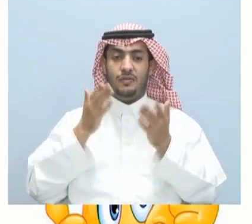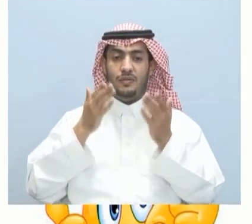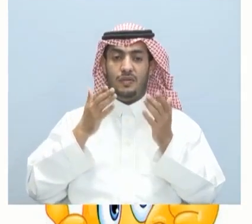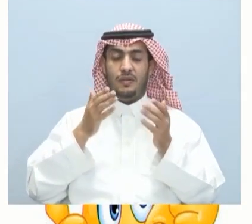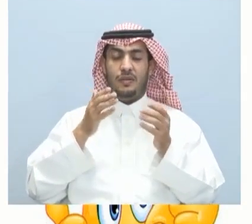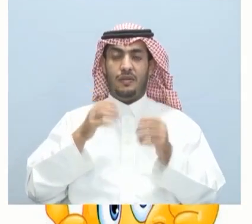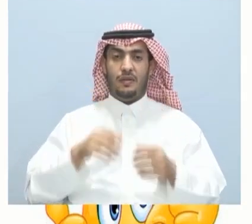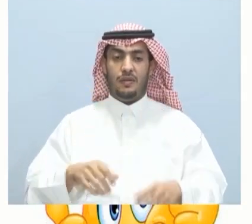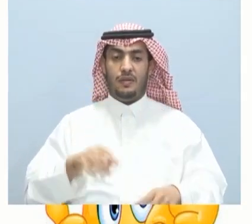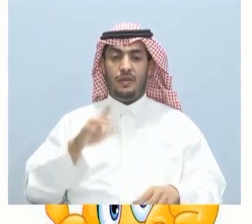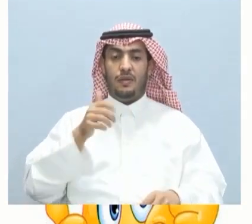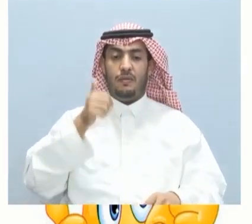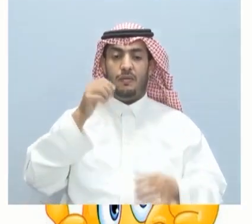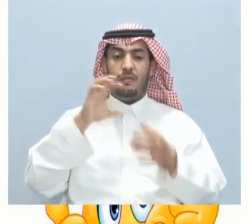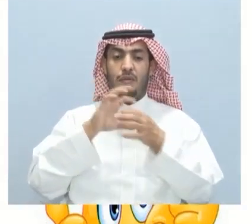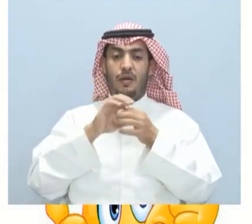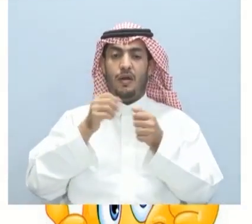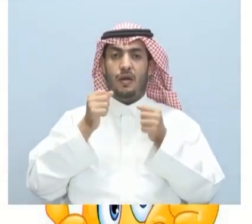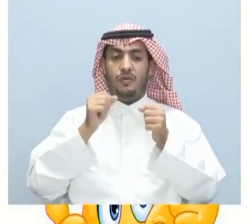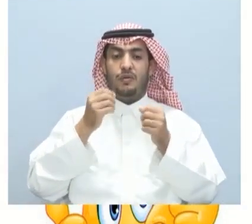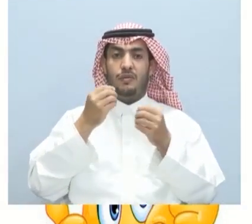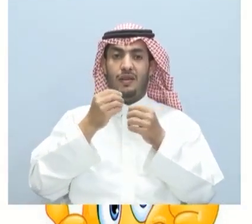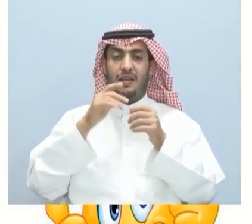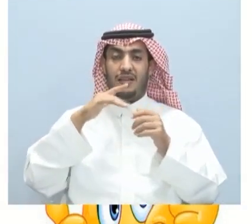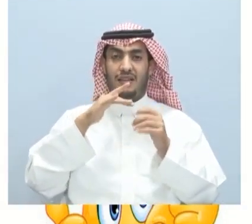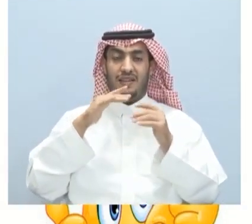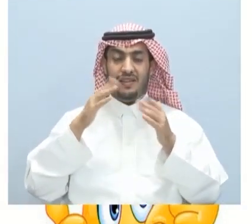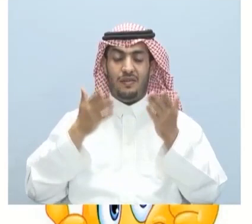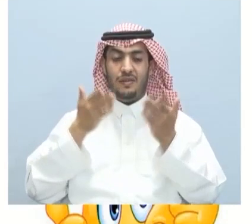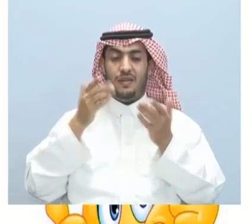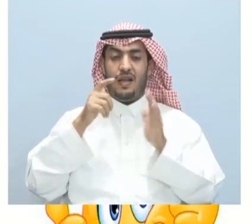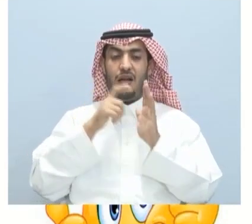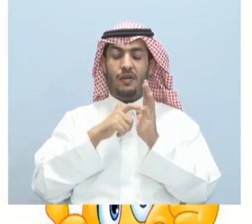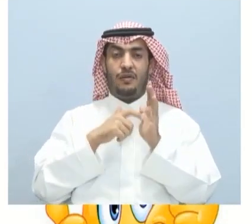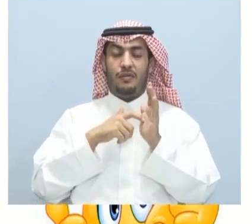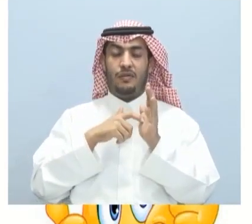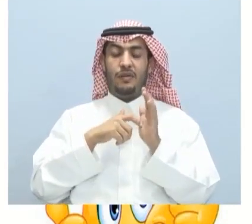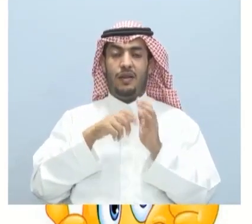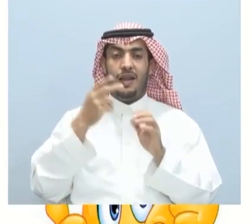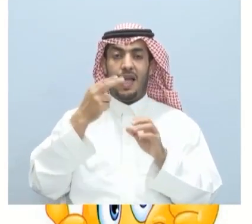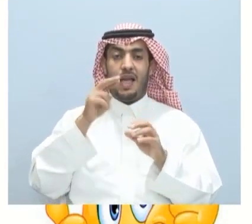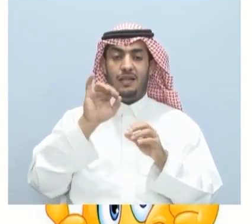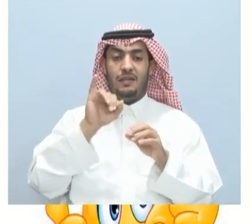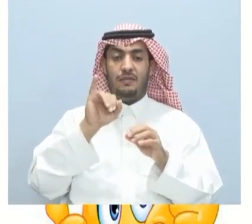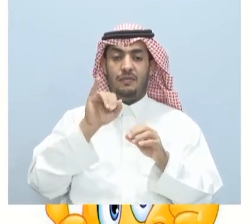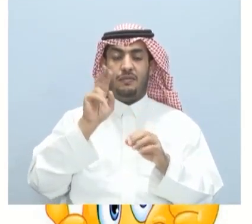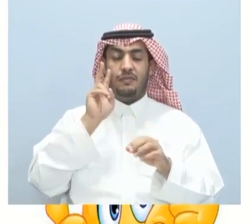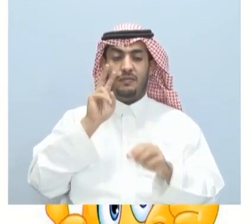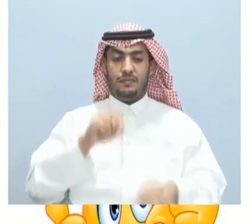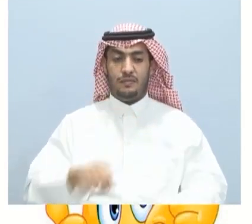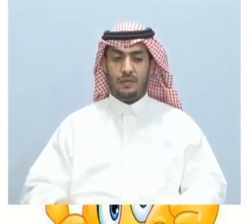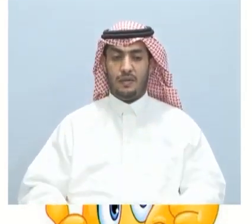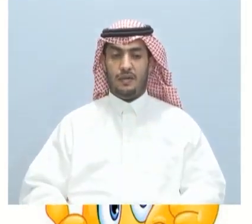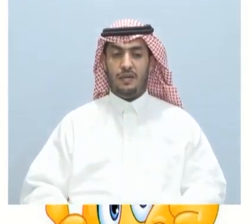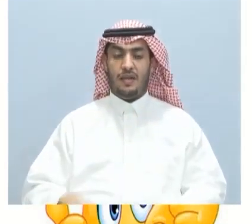الارجوحه كيف سارب لعبه الارجوحه في قانون او قوانين العزم لدينا تامل معي